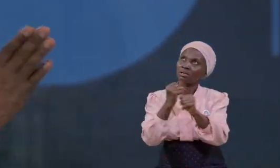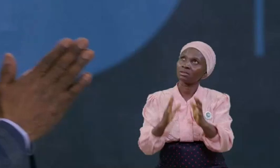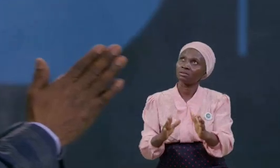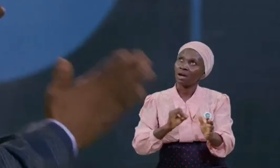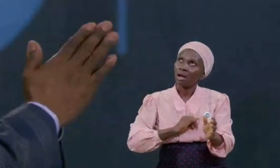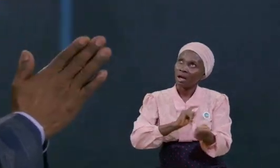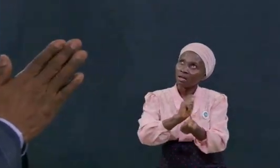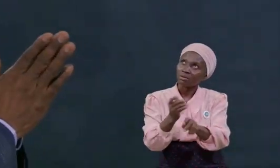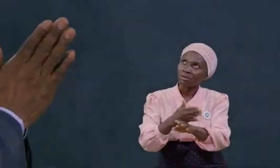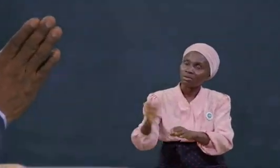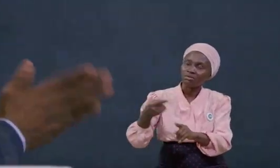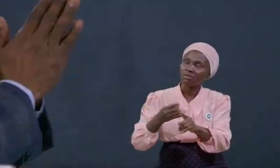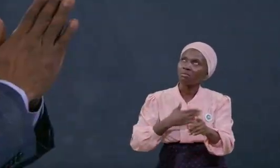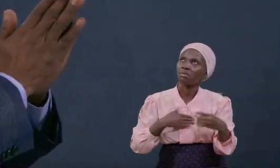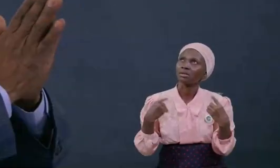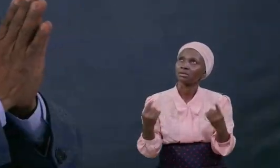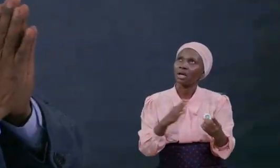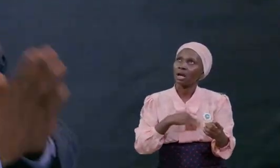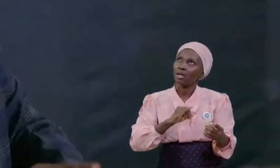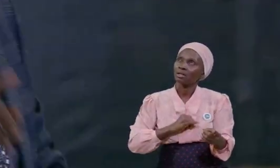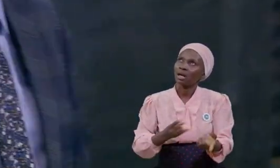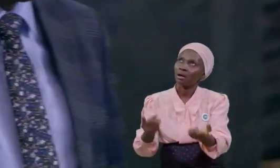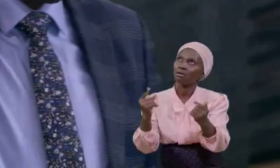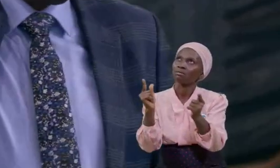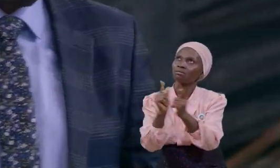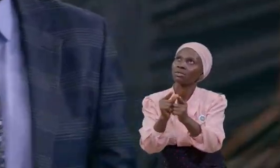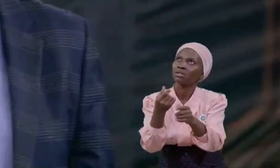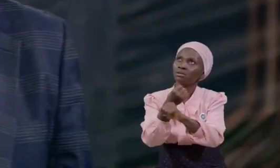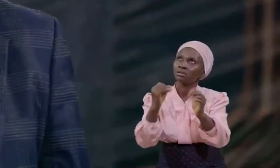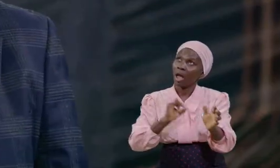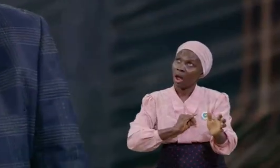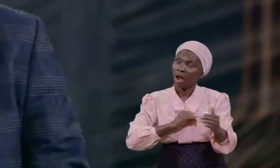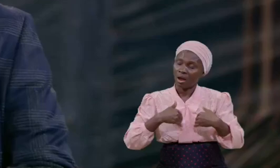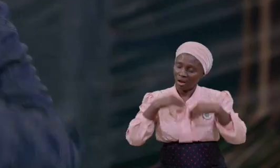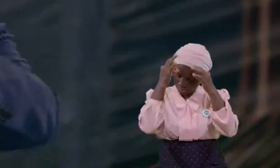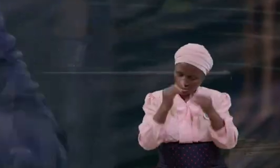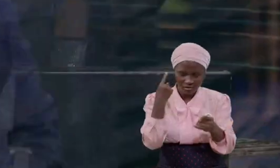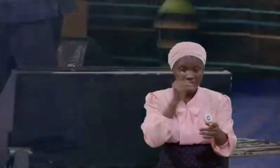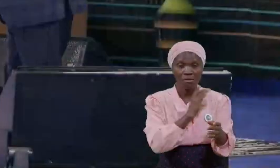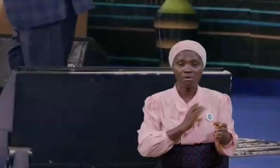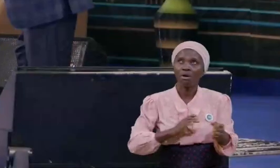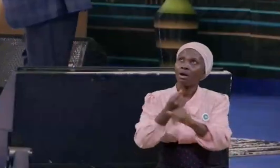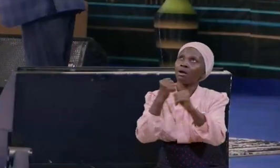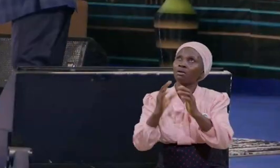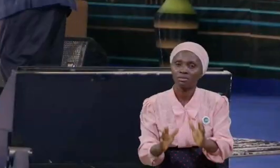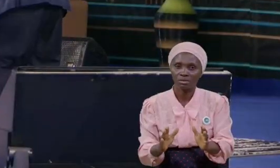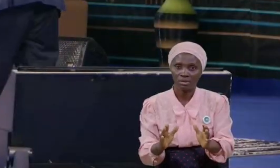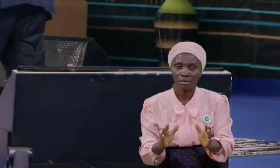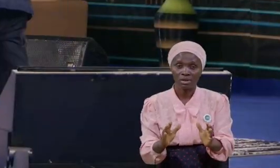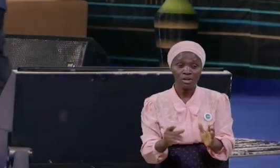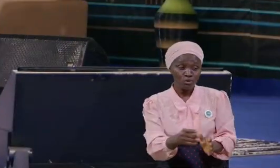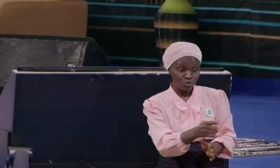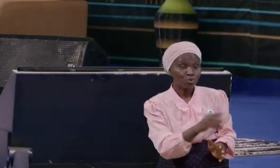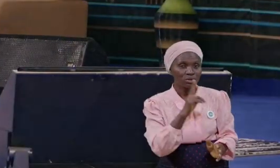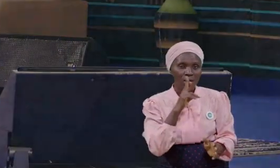sauveur et j'ai décidé pour Christ le sauveur. Ce sont là les disciples.